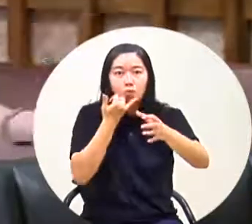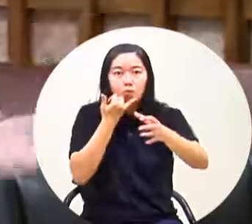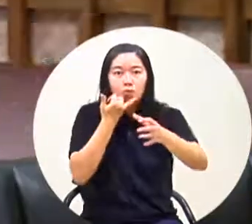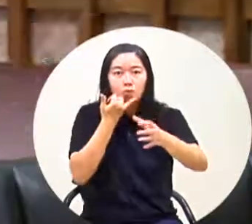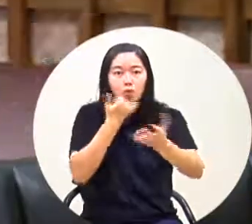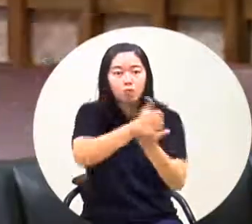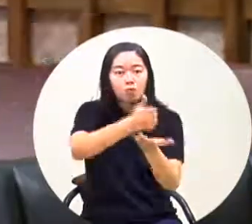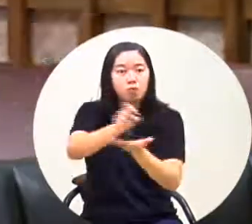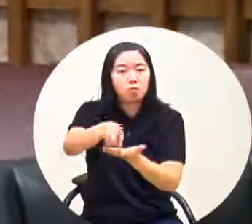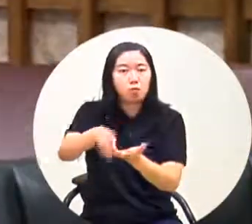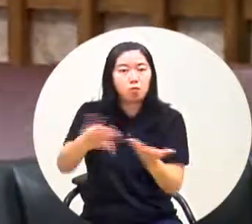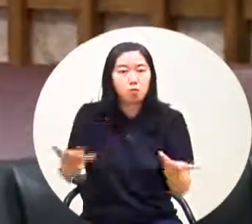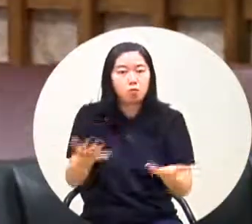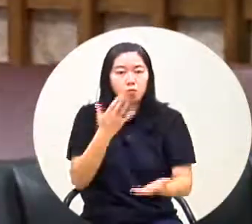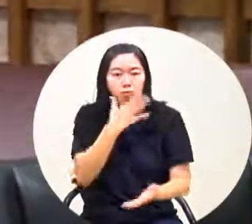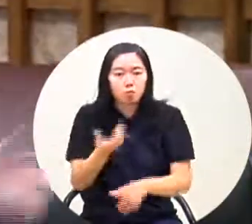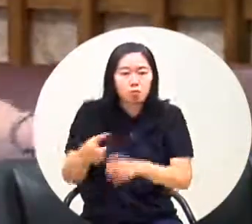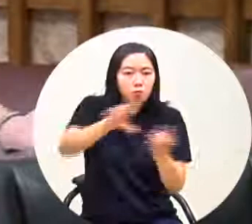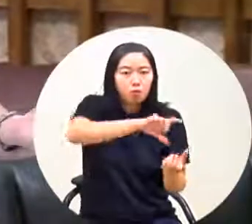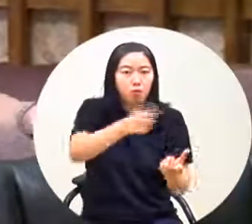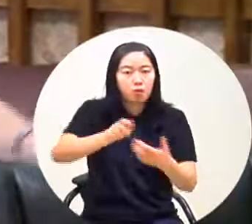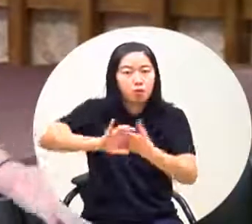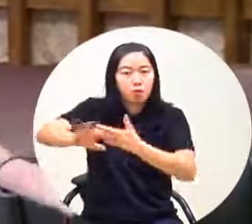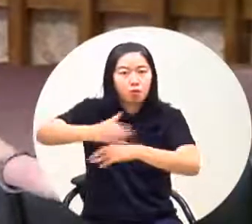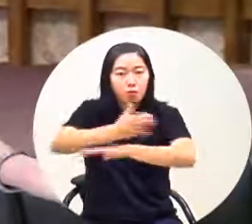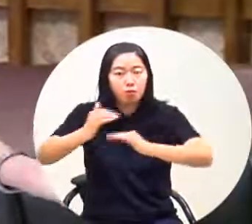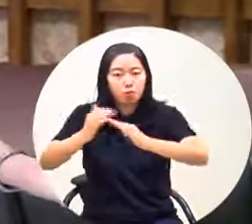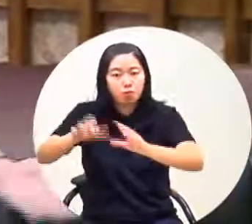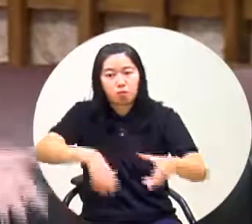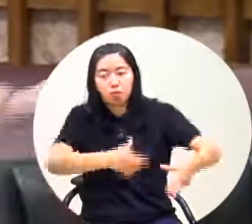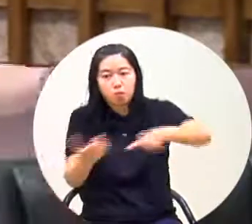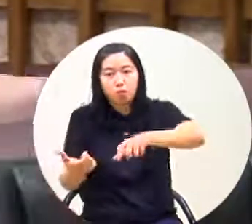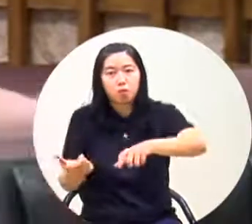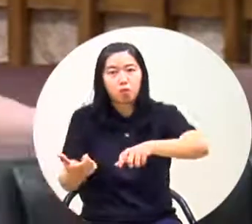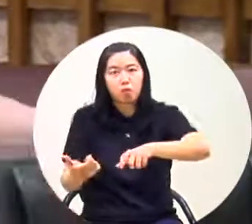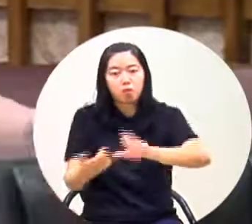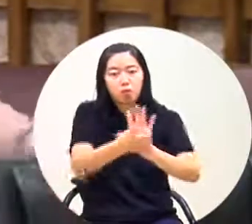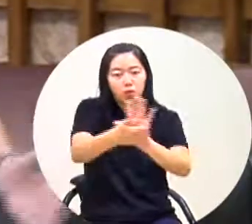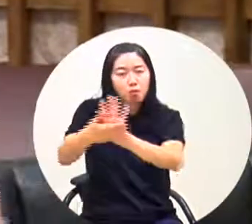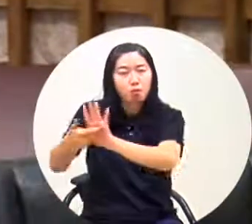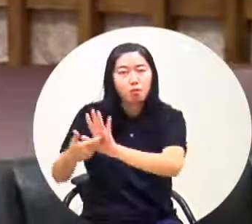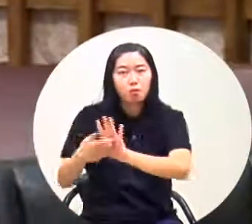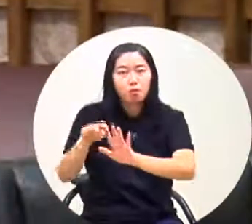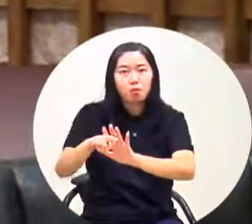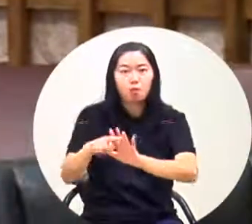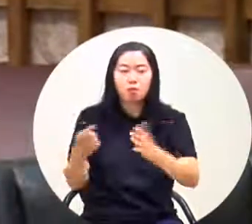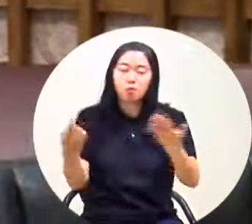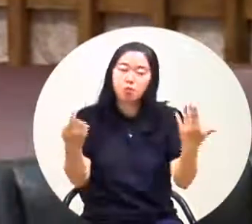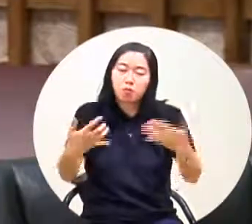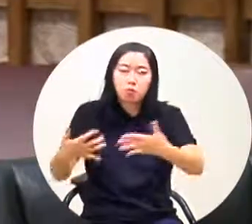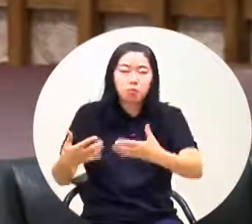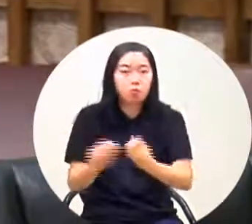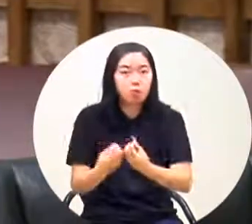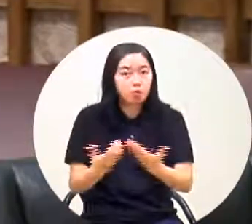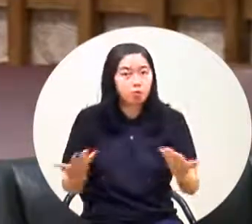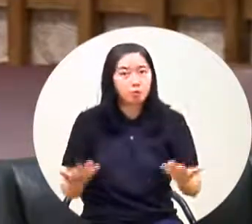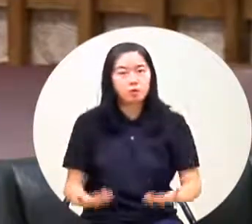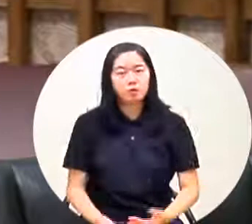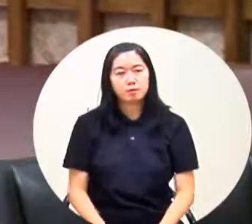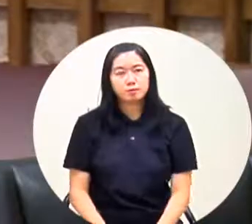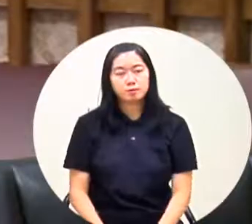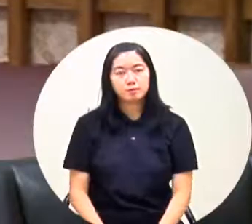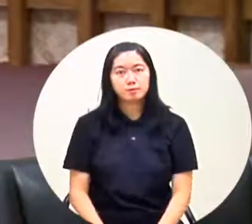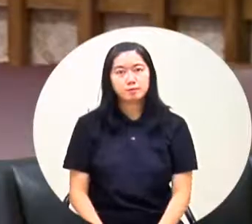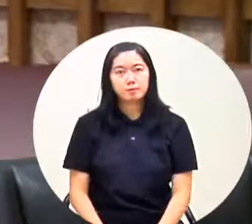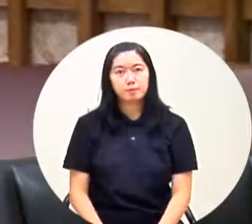偷倒，啊，无因嘛爱车北管区，啊，车北管区人嘛话唔收，啊，你看即款的问题免怎解决？局长，这请你回答